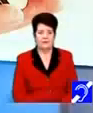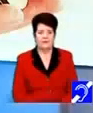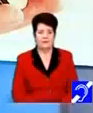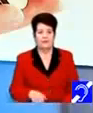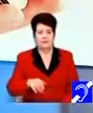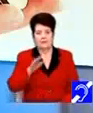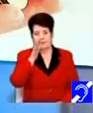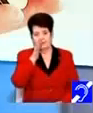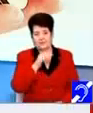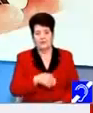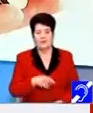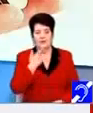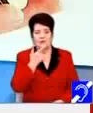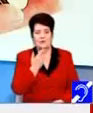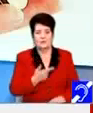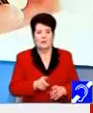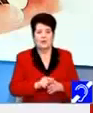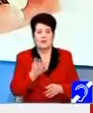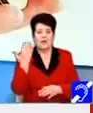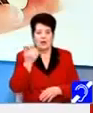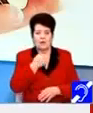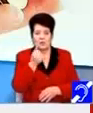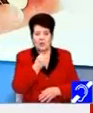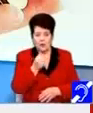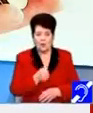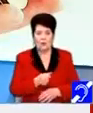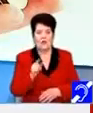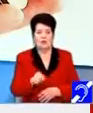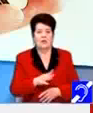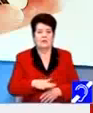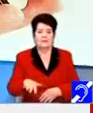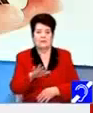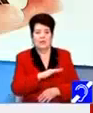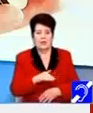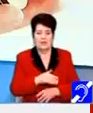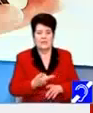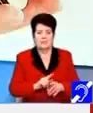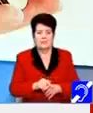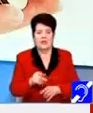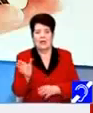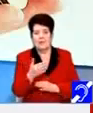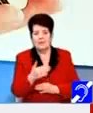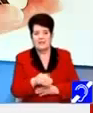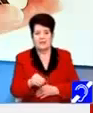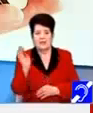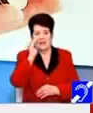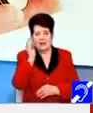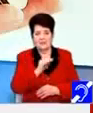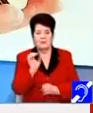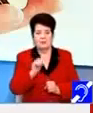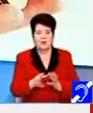Deși Chișinăul a bătut palma cu Tiraspolul încă de anul trecut, ca fermierii cu terenuri după traseul Râbnița-Tiraspol să-și poată